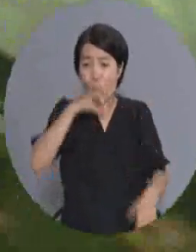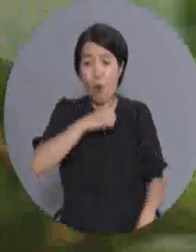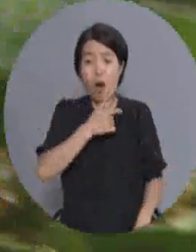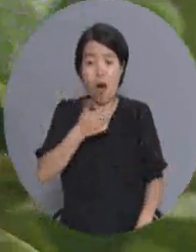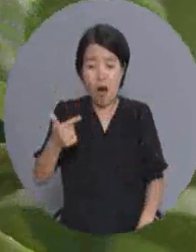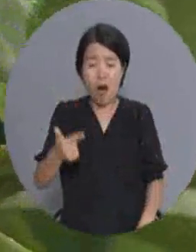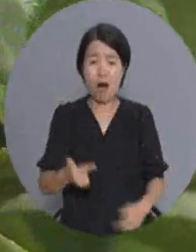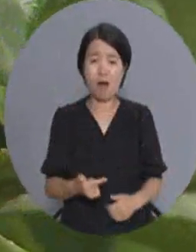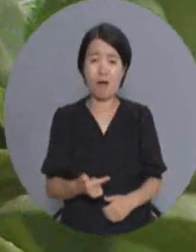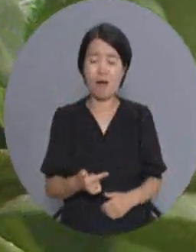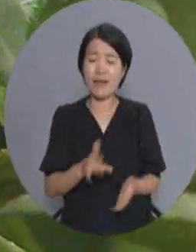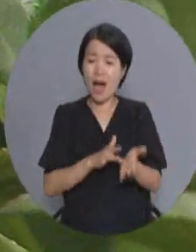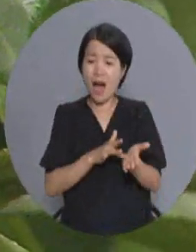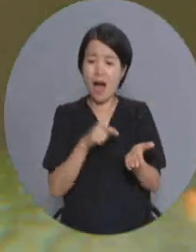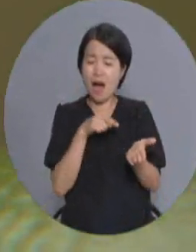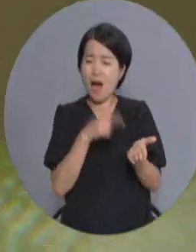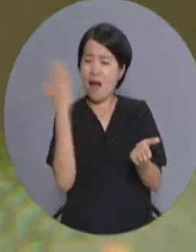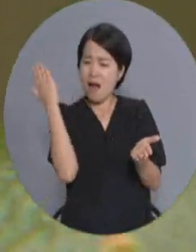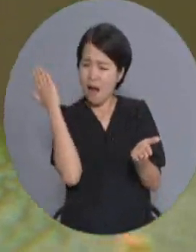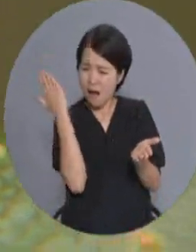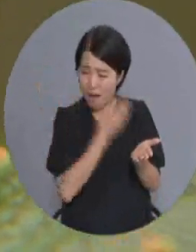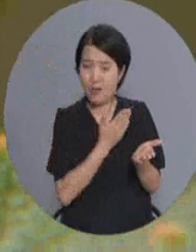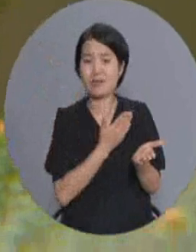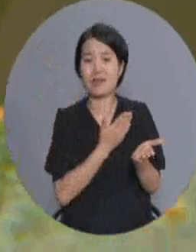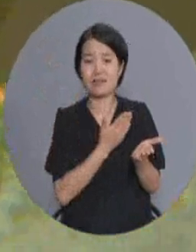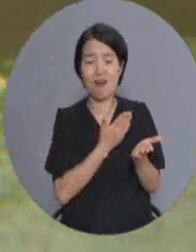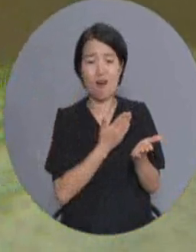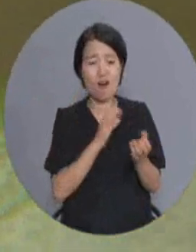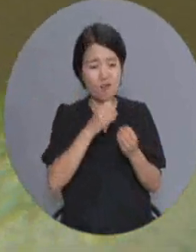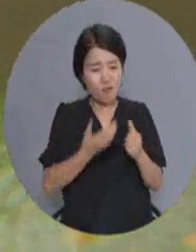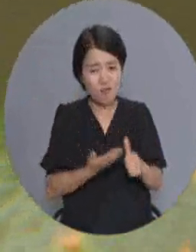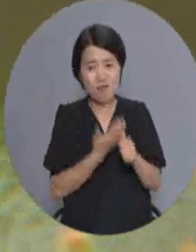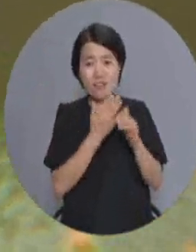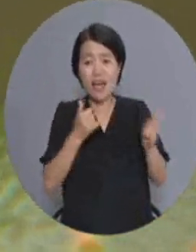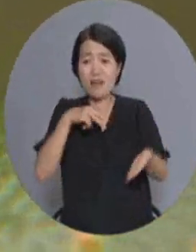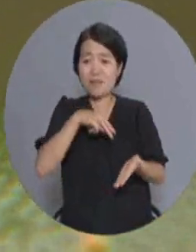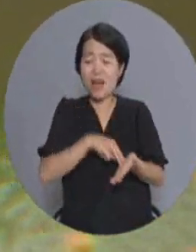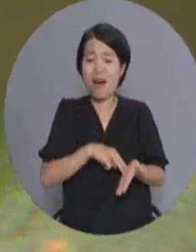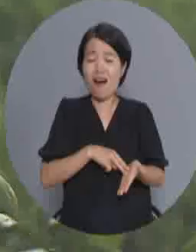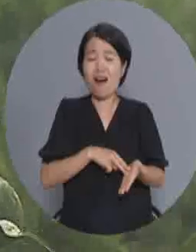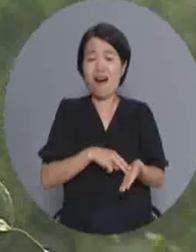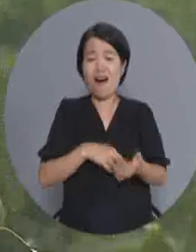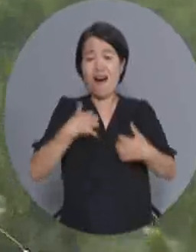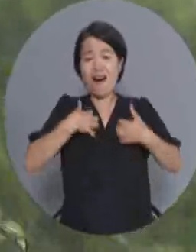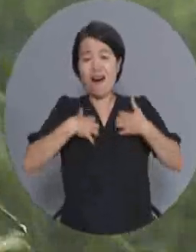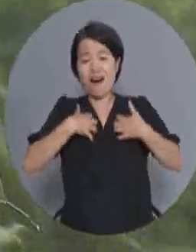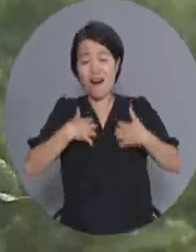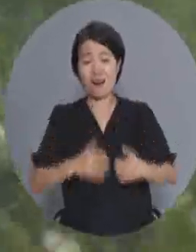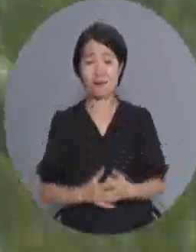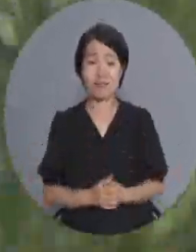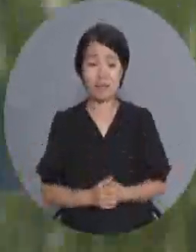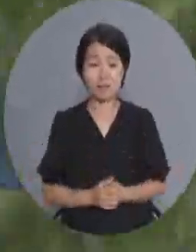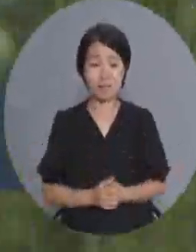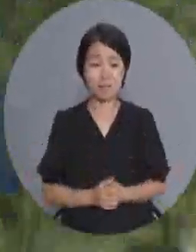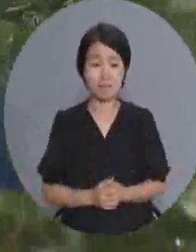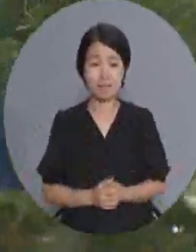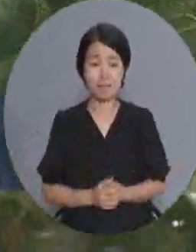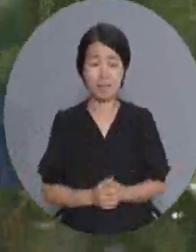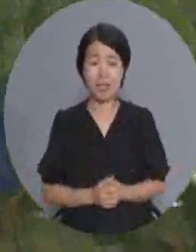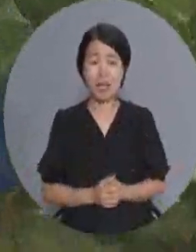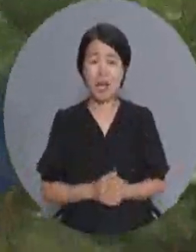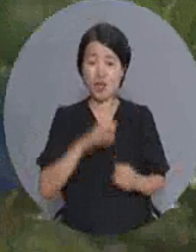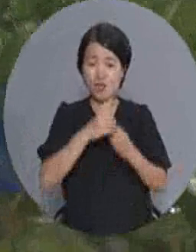데다 친환경 방제가 가능해 감귤 재배 농가에 시름을 덜어줄 전망입니다. 궤양병이